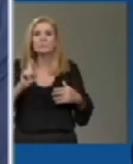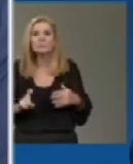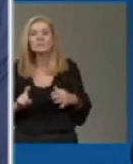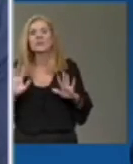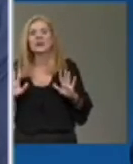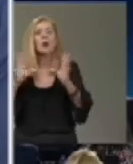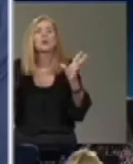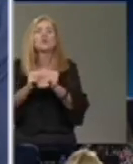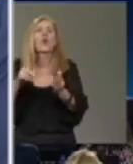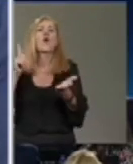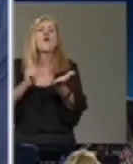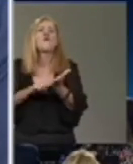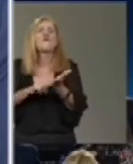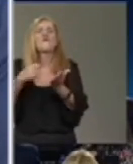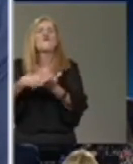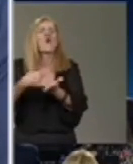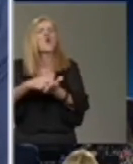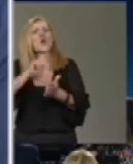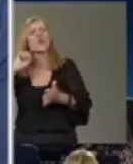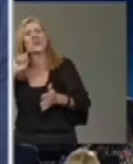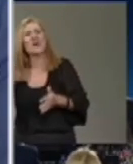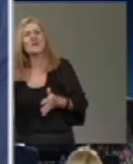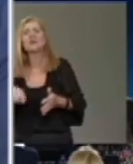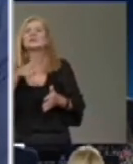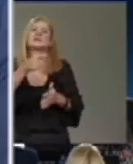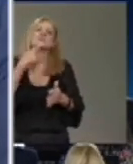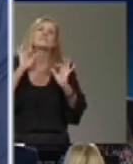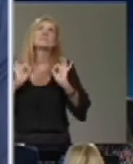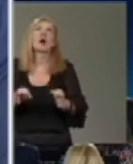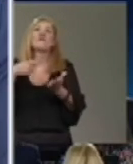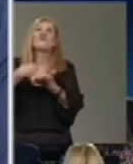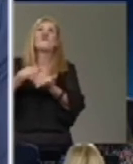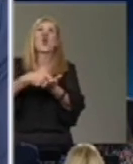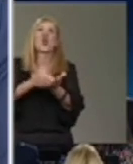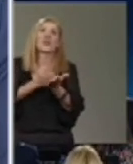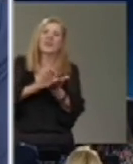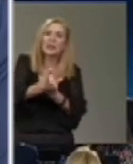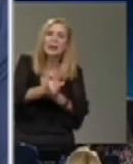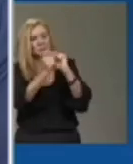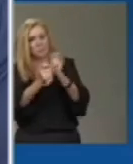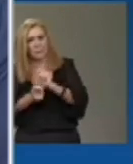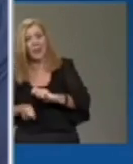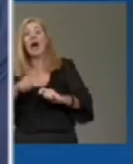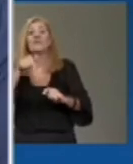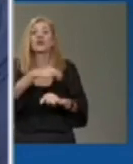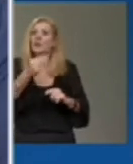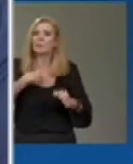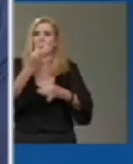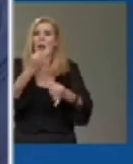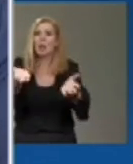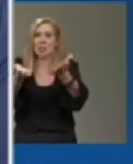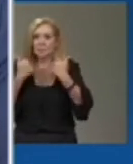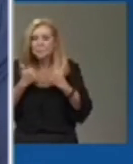να κόψουμε το κρέας και να τρώμε μια φορά το μήνα και οι μαναβική είναι πανάκριβο θα μου πείτε λαϊκίζει θα μπορεί να πει